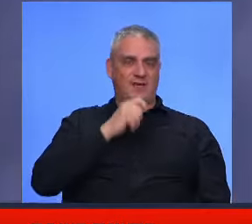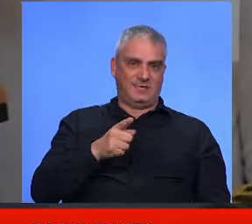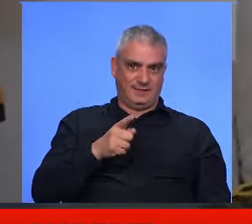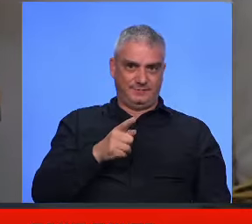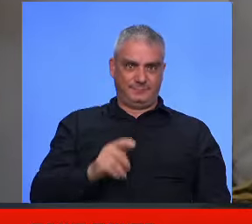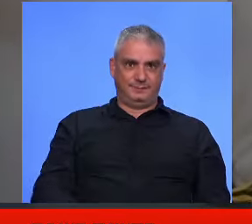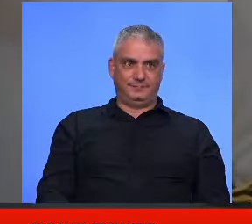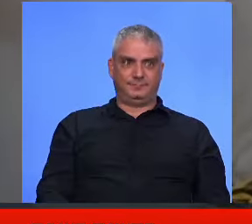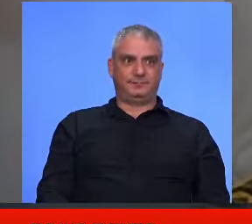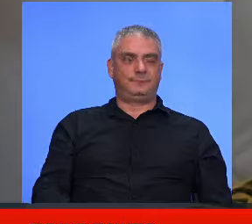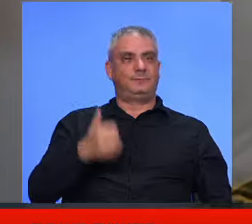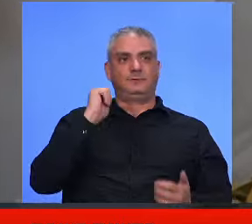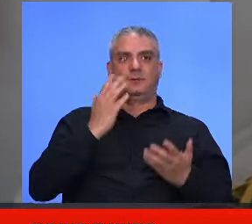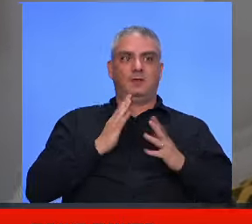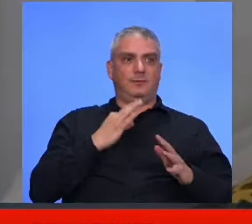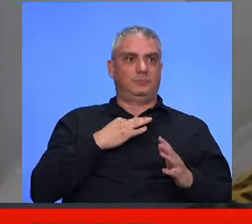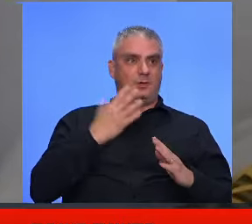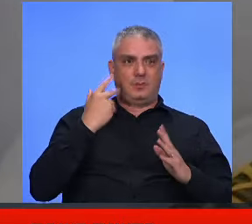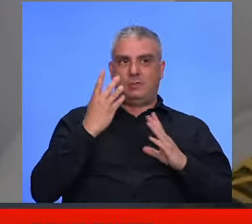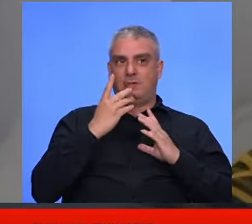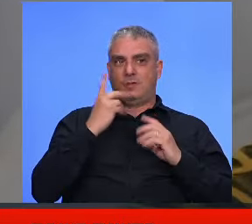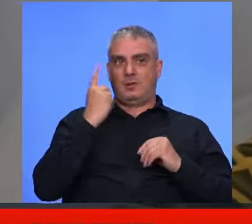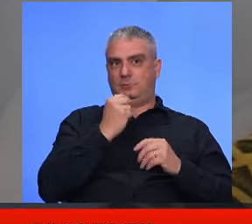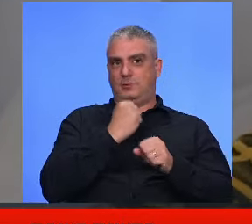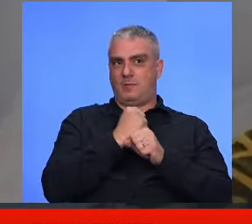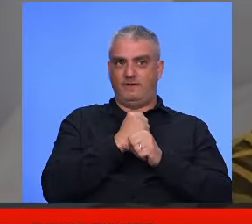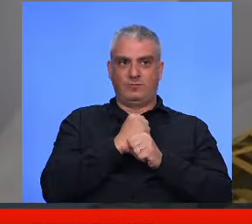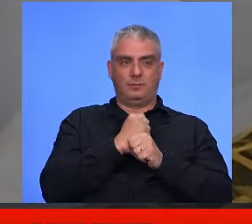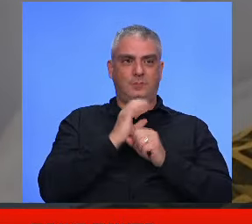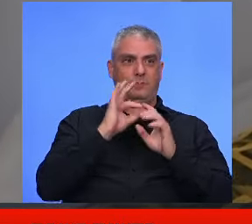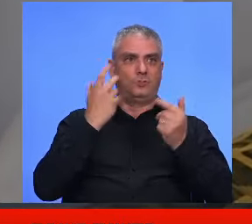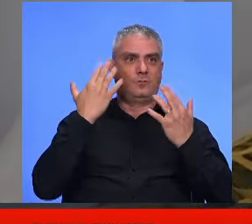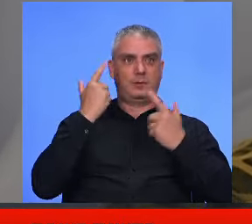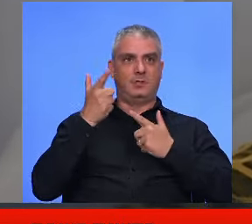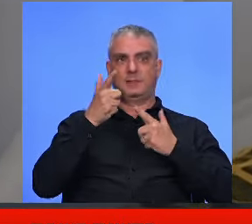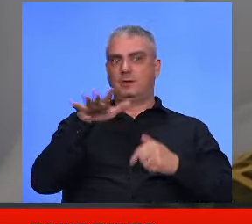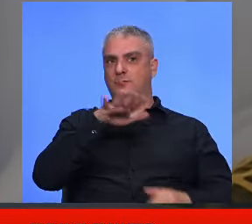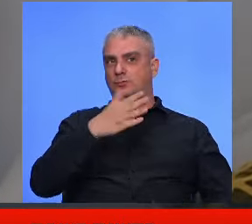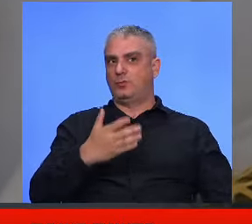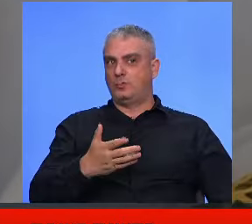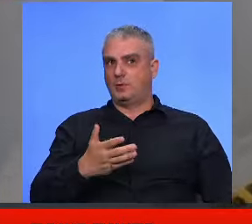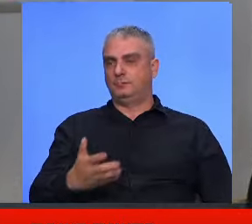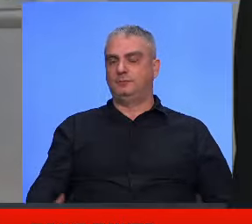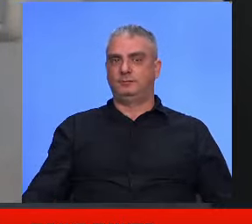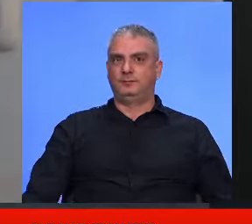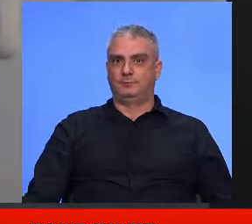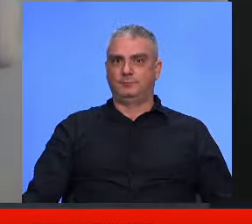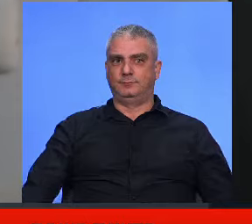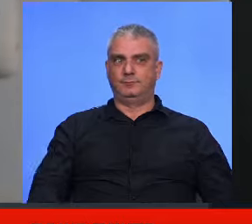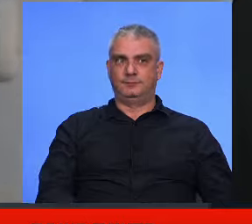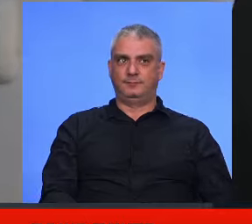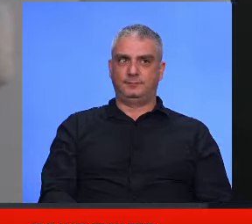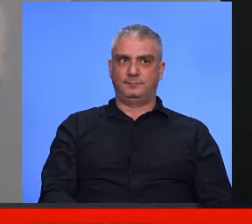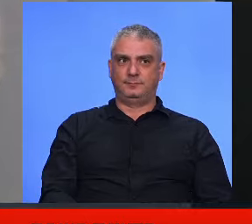עבריינים. אנחנו לא אוהדים בשעון. הוא כאן תוך בעון בלענה